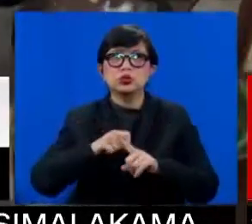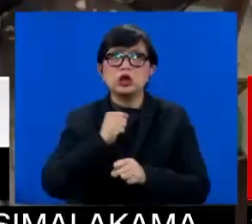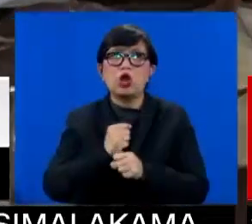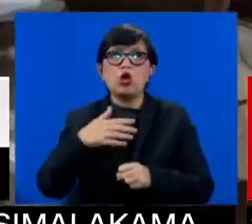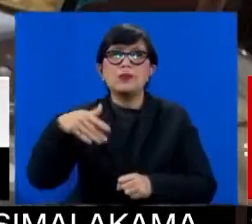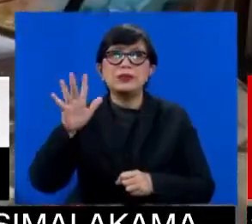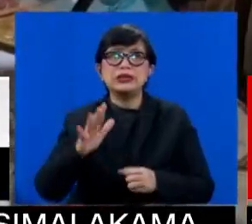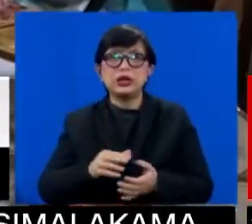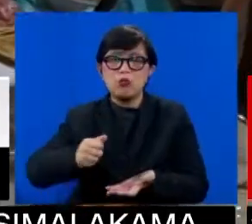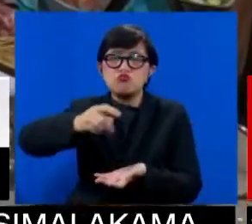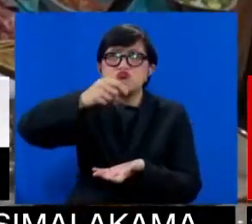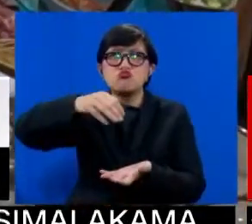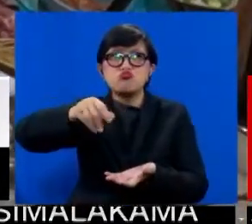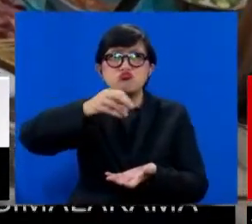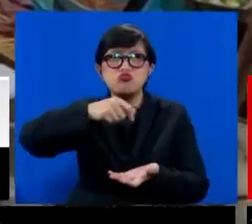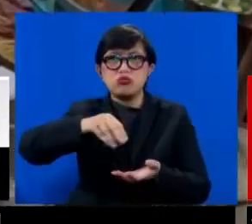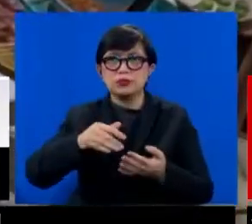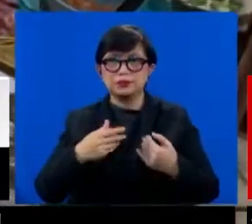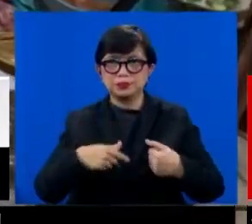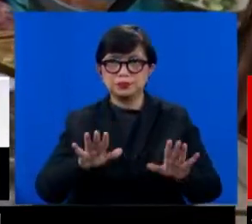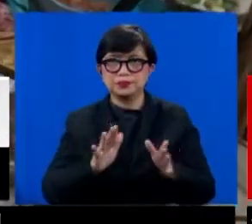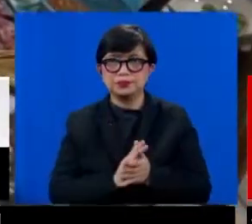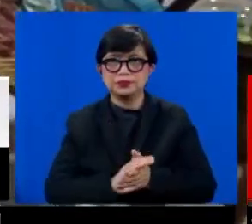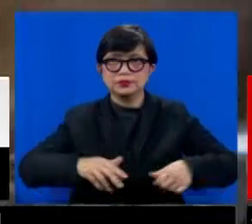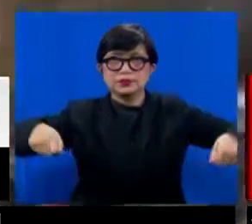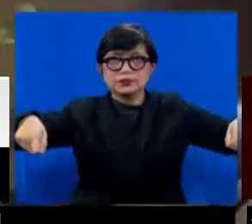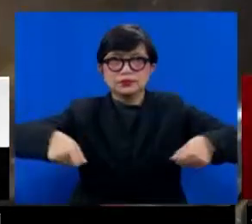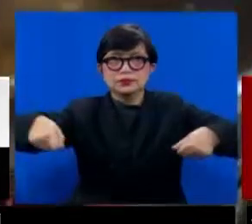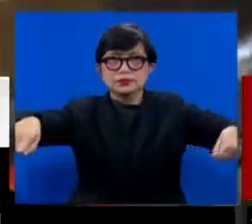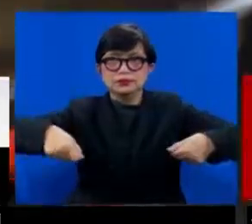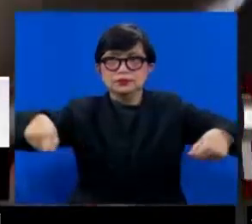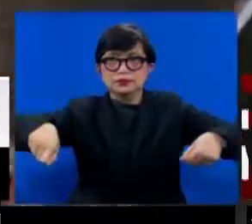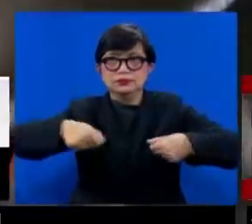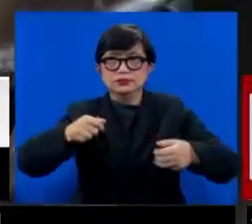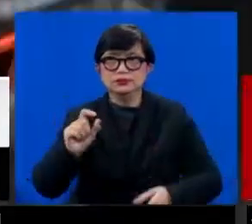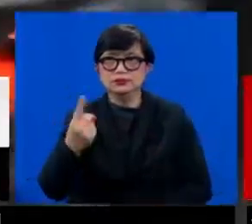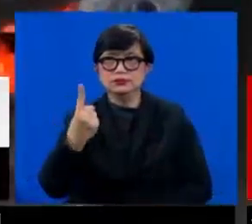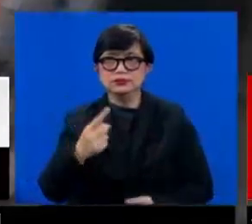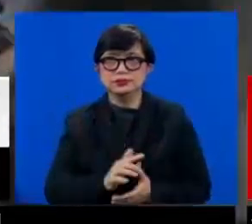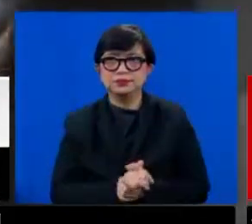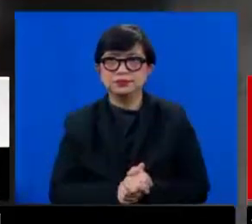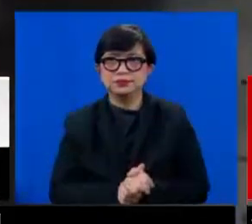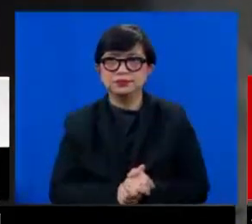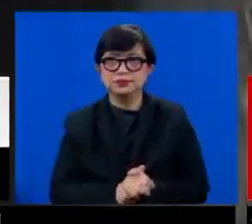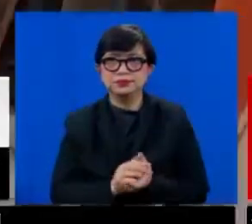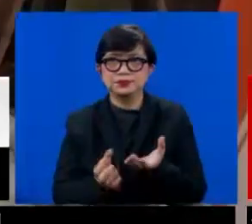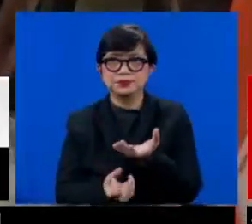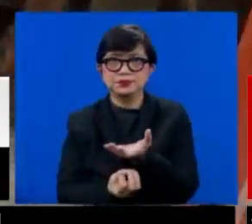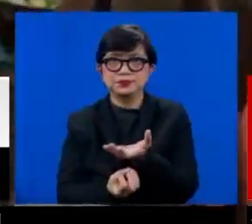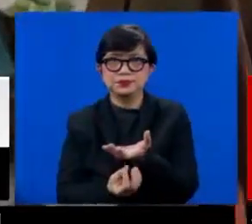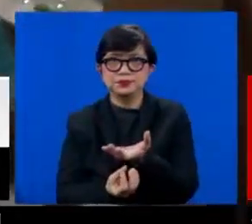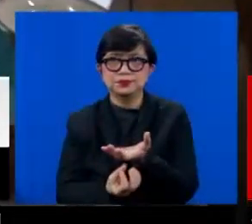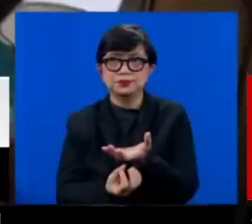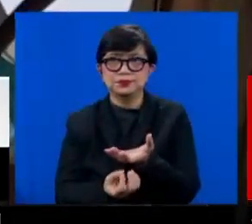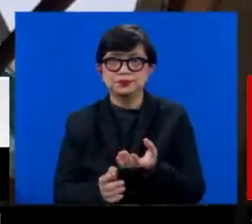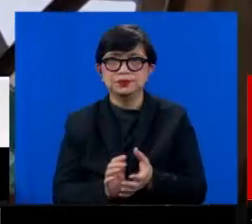Oke, kalau sudah beres, waktunya bagian utama, memasak. Pertama, masukkan minyak dari kuah gulai secukupnya.